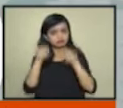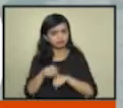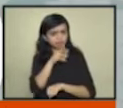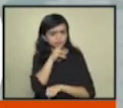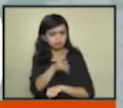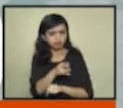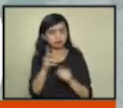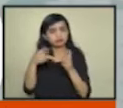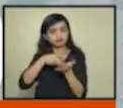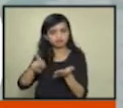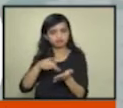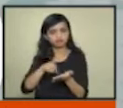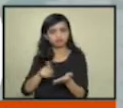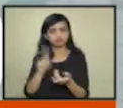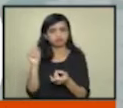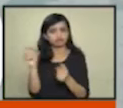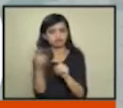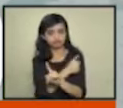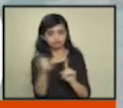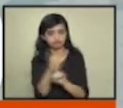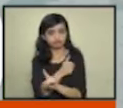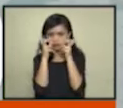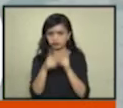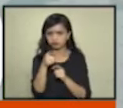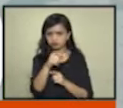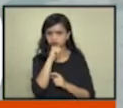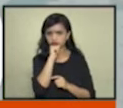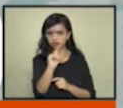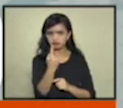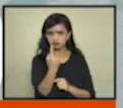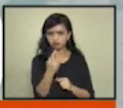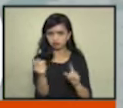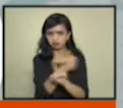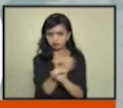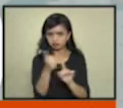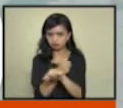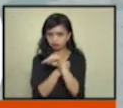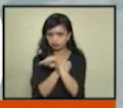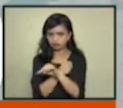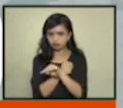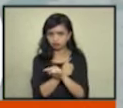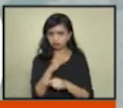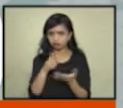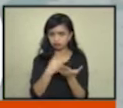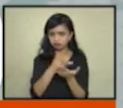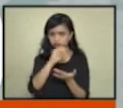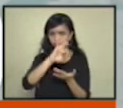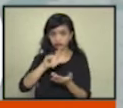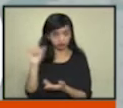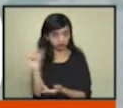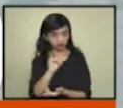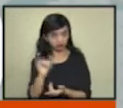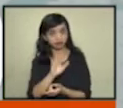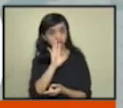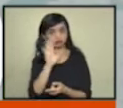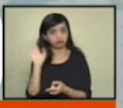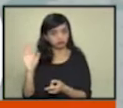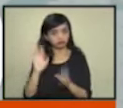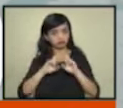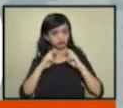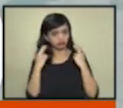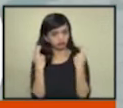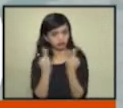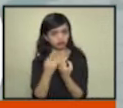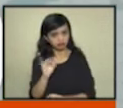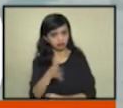masigurong pagbayaran itong ginagawa nilang pang-api sa inyo. At ang balita ko, ma'am, hindi lang daw kayong ina-api nitong rice mill ito, maging mga kamag-anak nila, maging